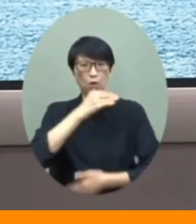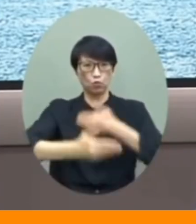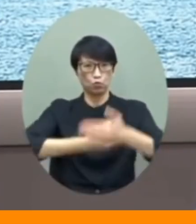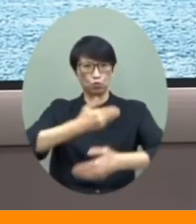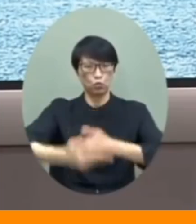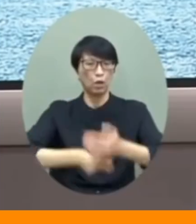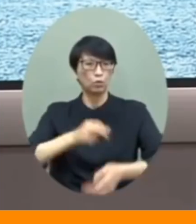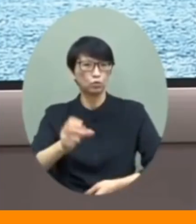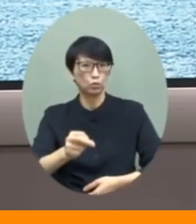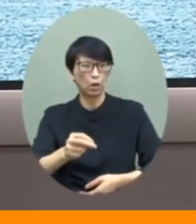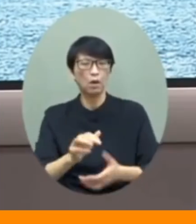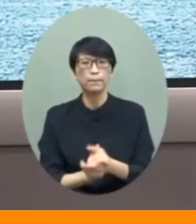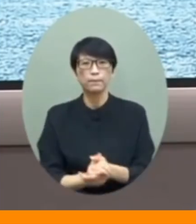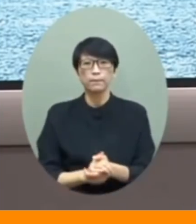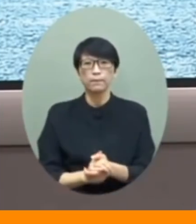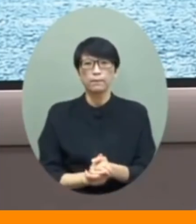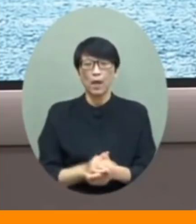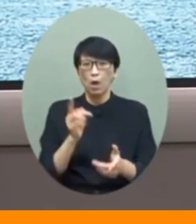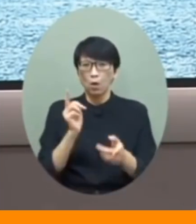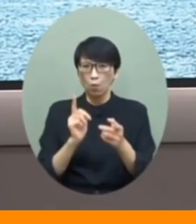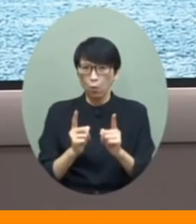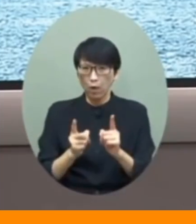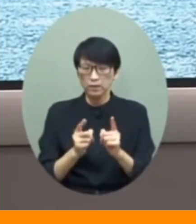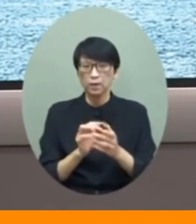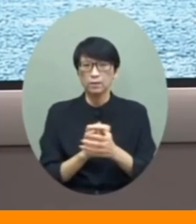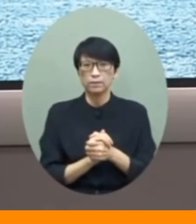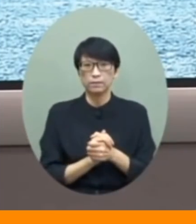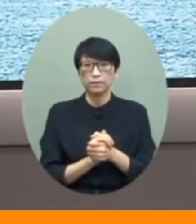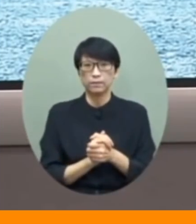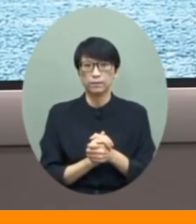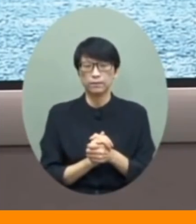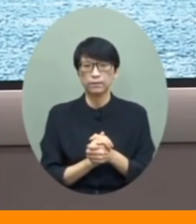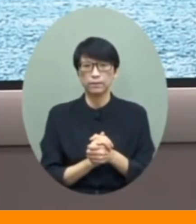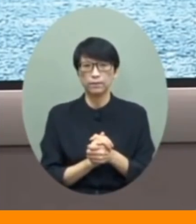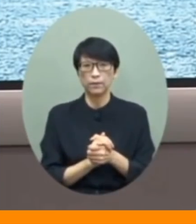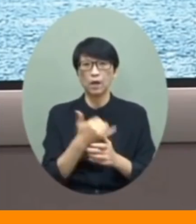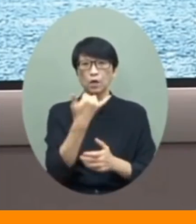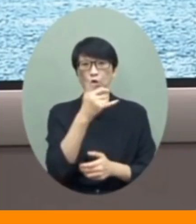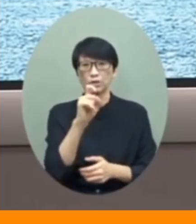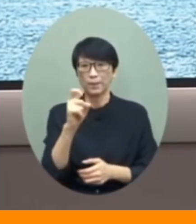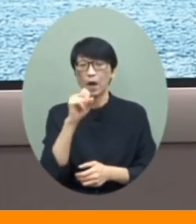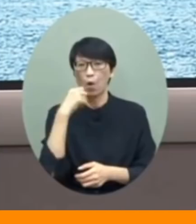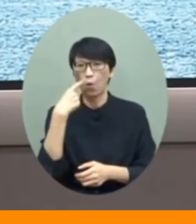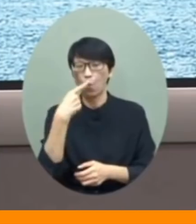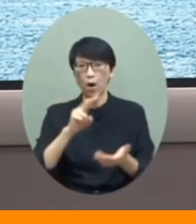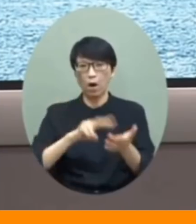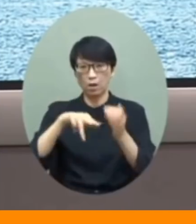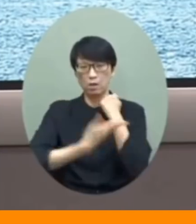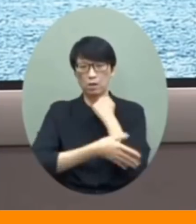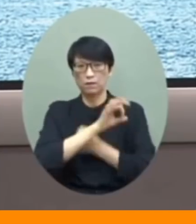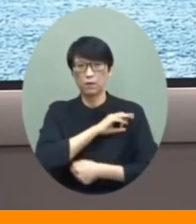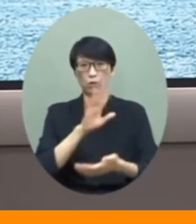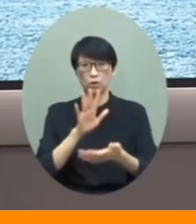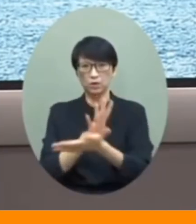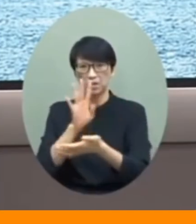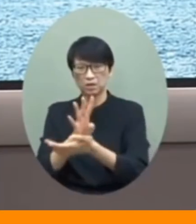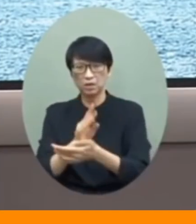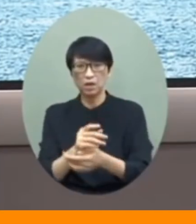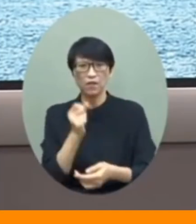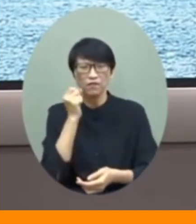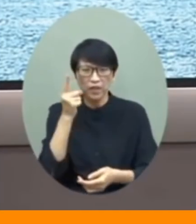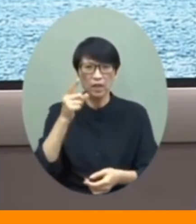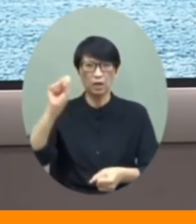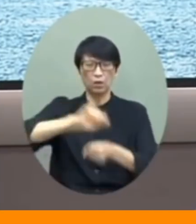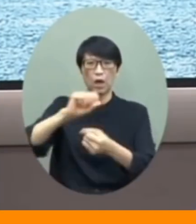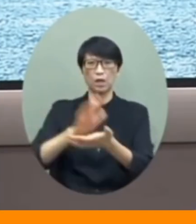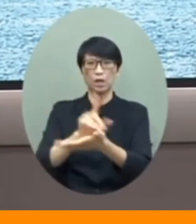作，咁可能就係即係同第69條話立法會一屆四年嘅，點解無端又多咗一年